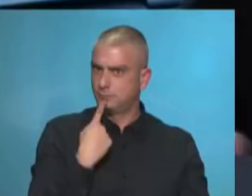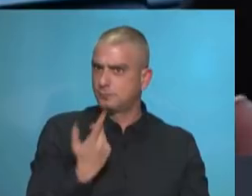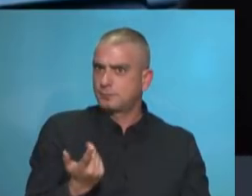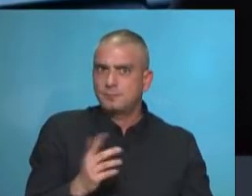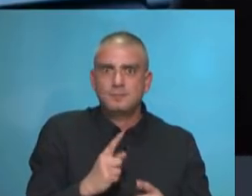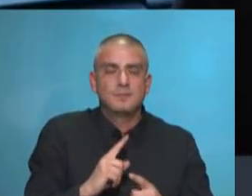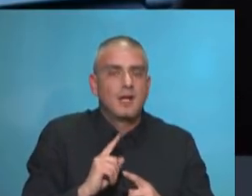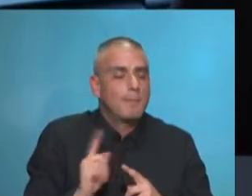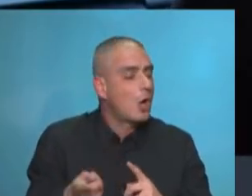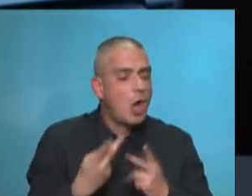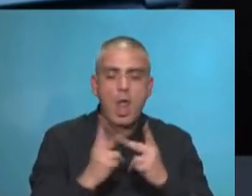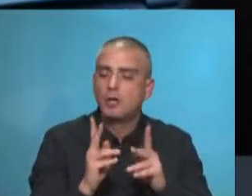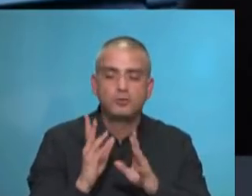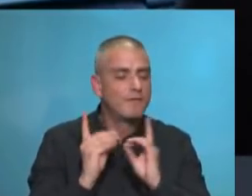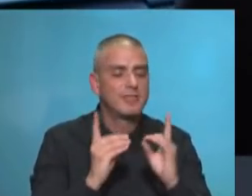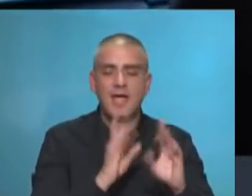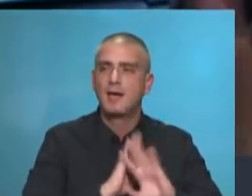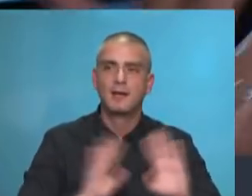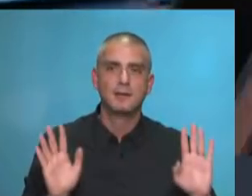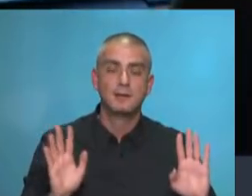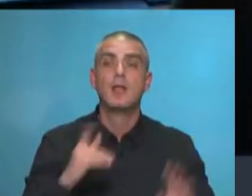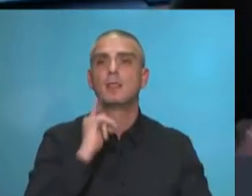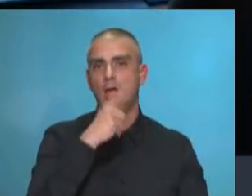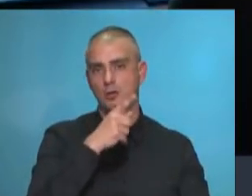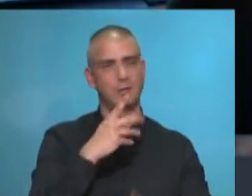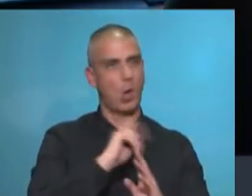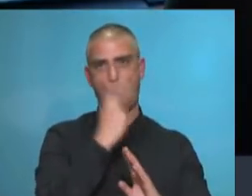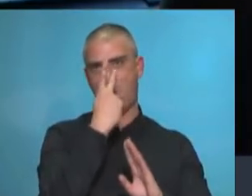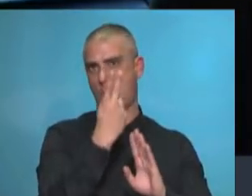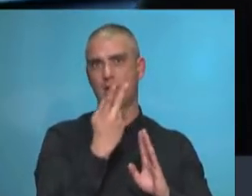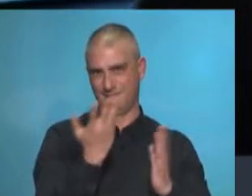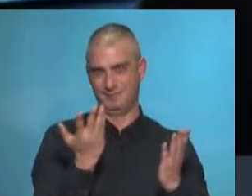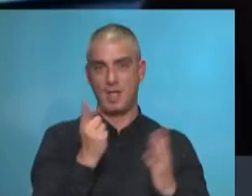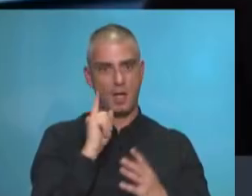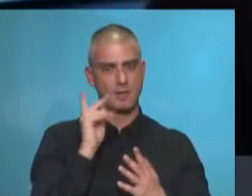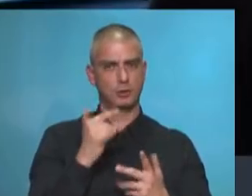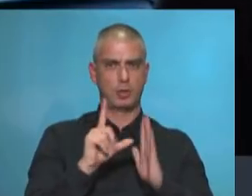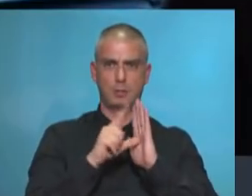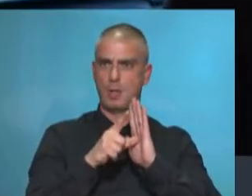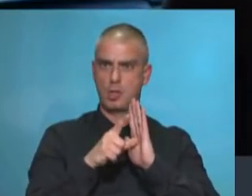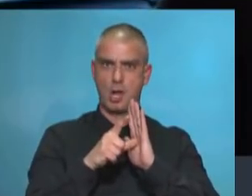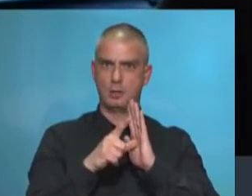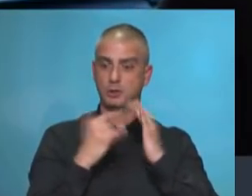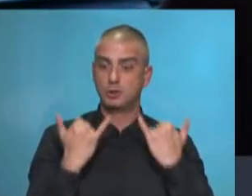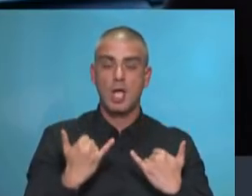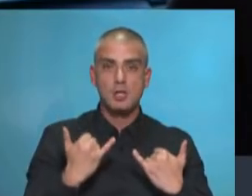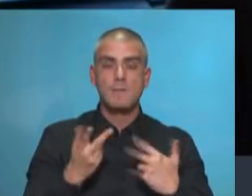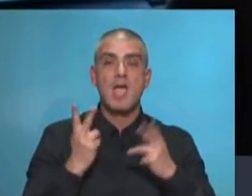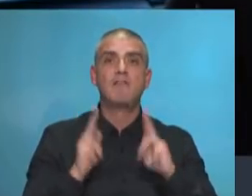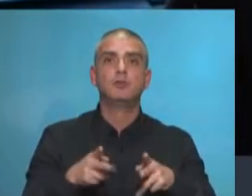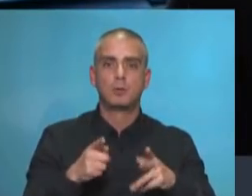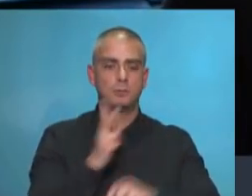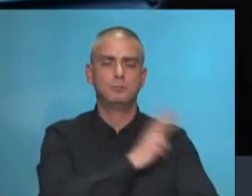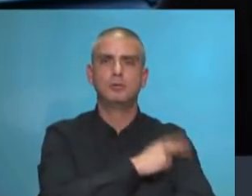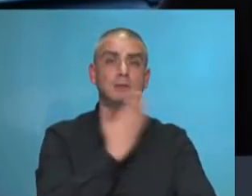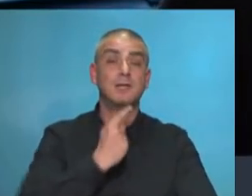בכל הפלטפורמות ובכל הרשתות. נכון שזה סמוי מהעין יותר, אבל יש היום טכנולוגיה, יש היום את האפשרות. משטרת